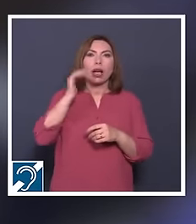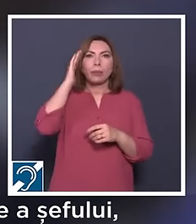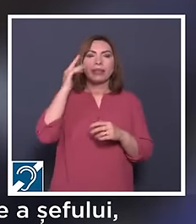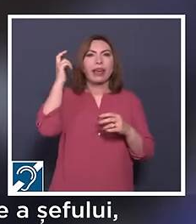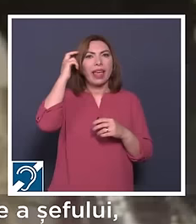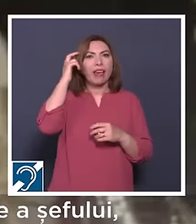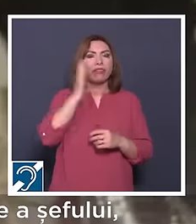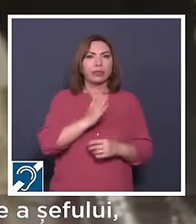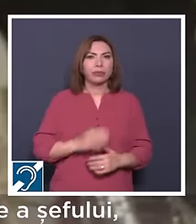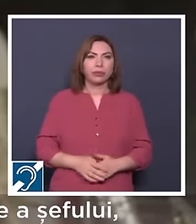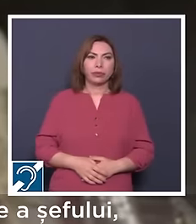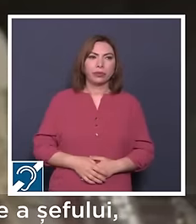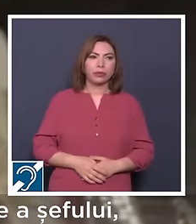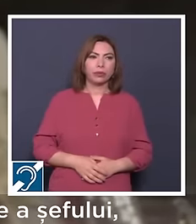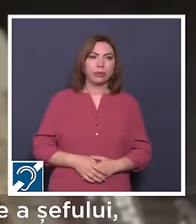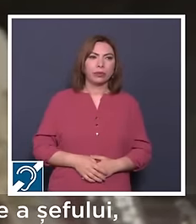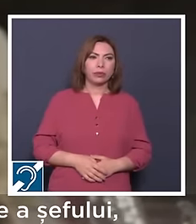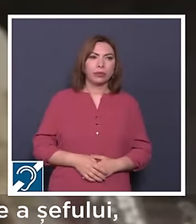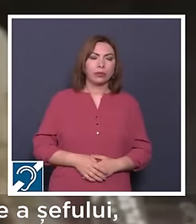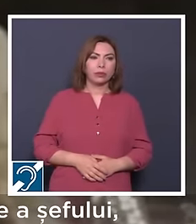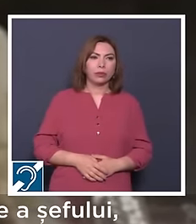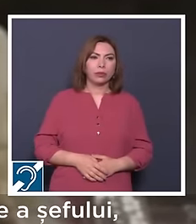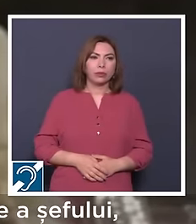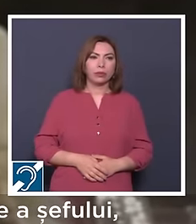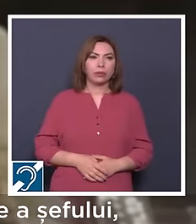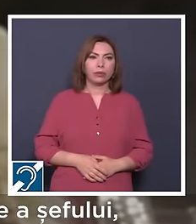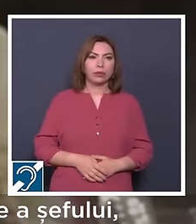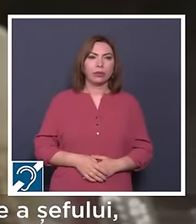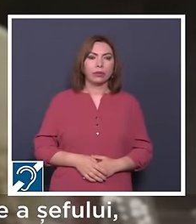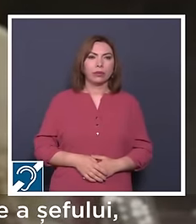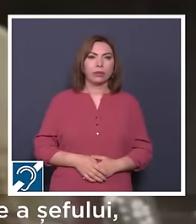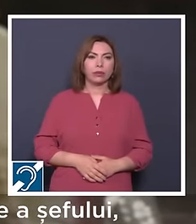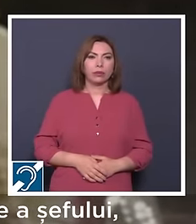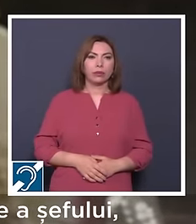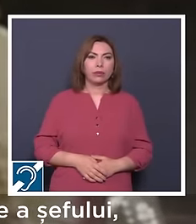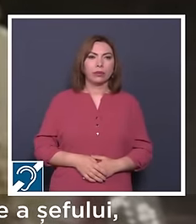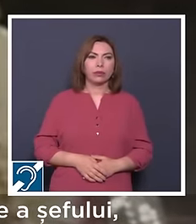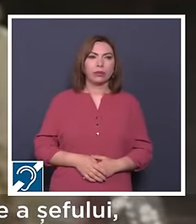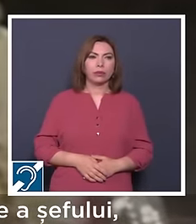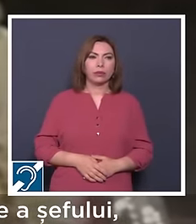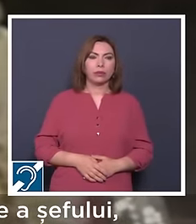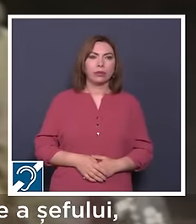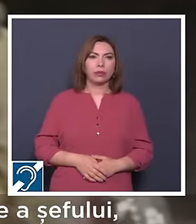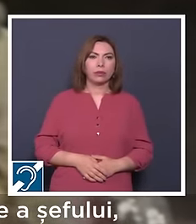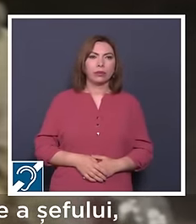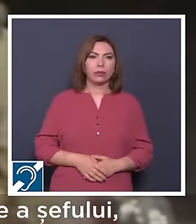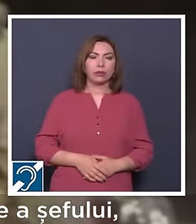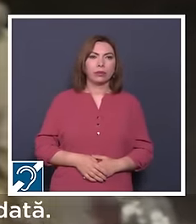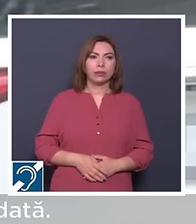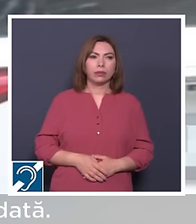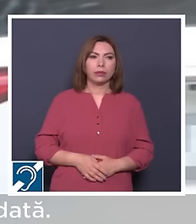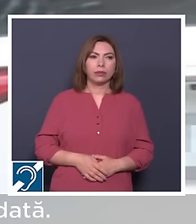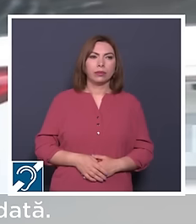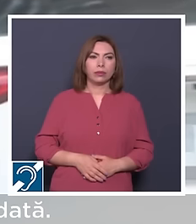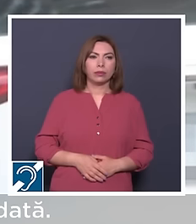Kievului. Ти должен увидеть две машины. Одна машина, скажем так, начальника, вторая